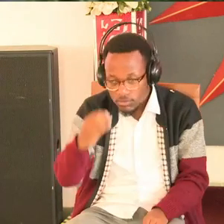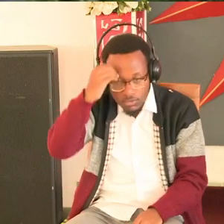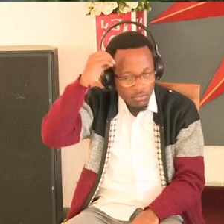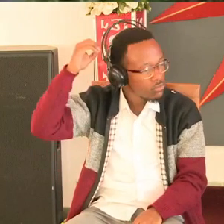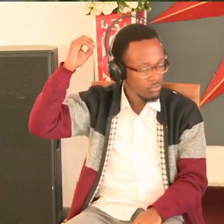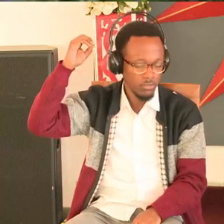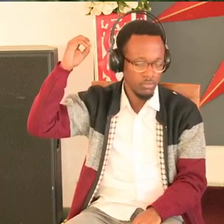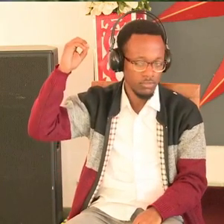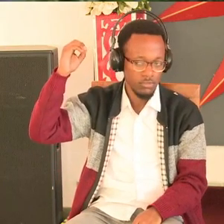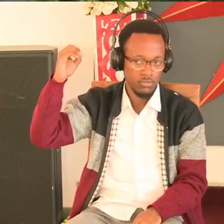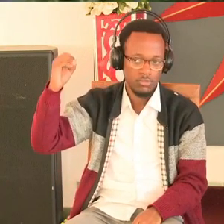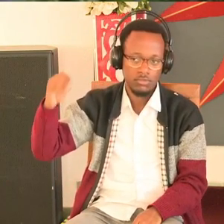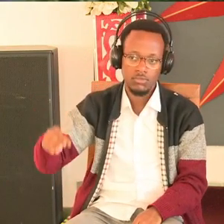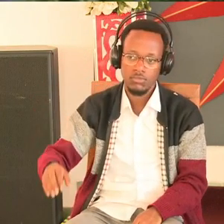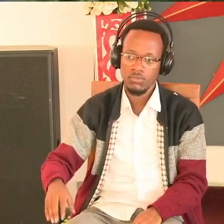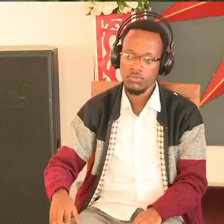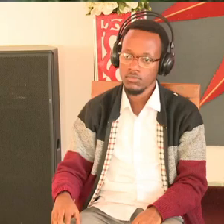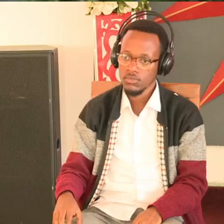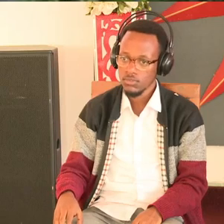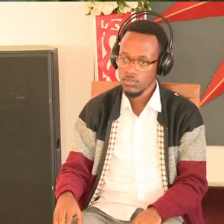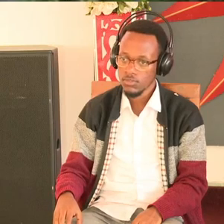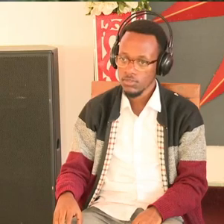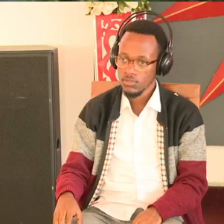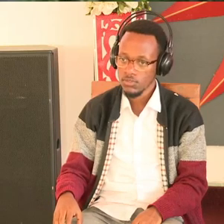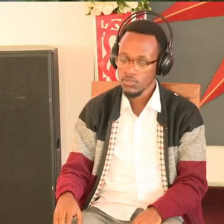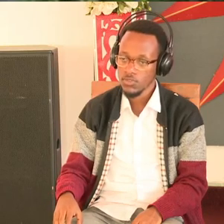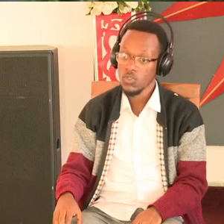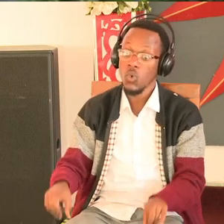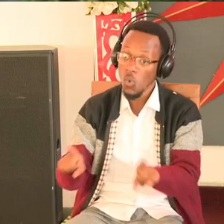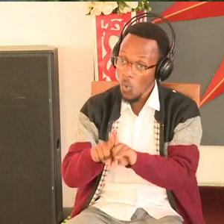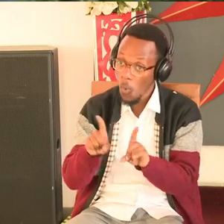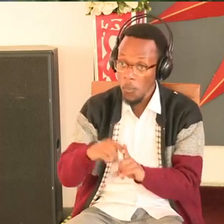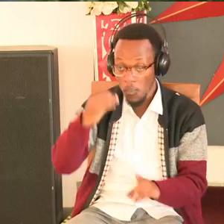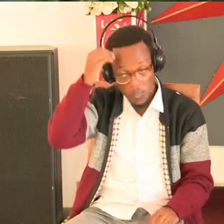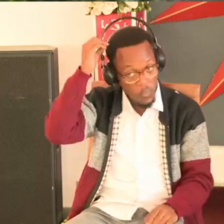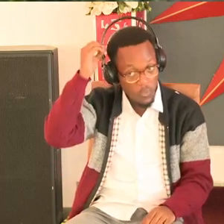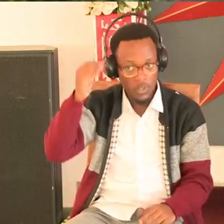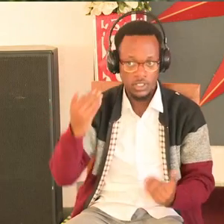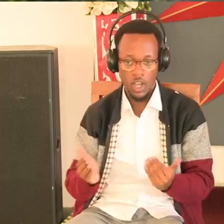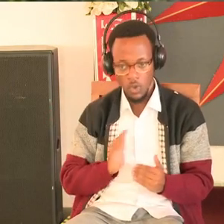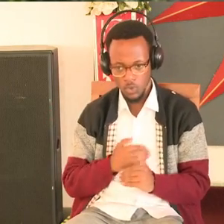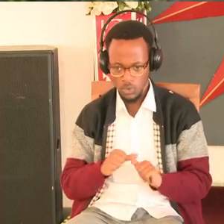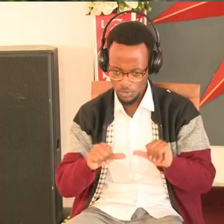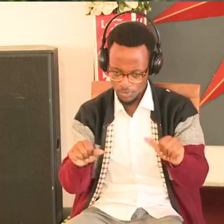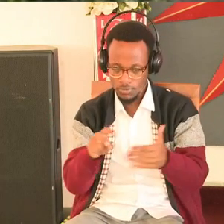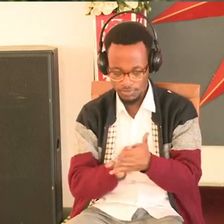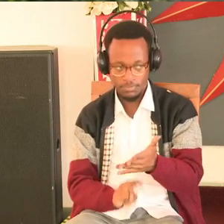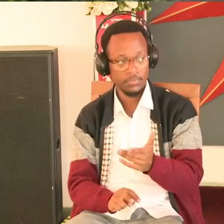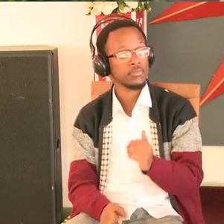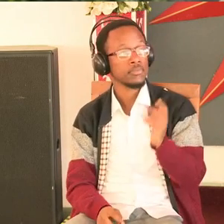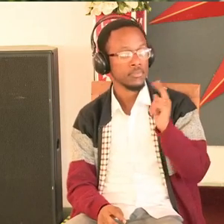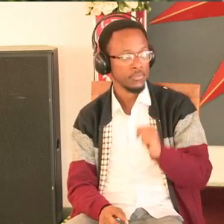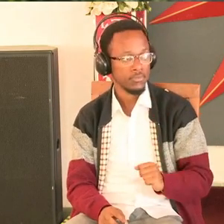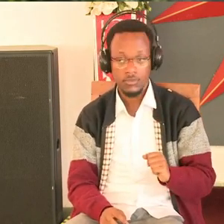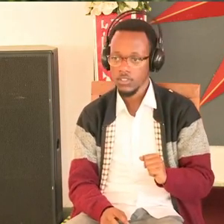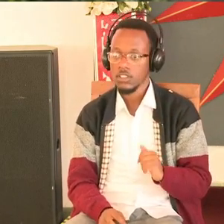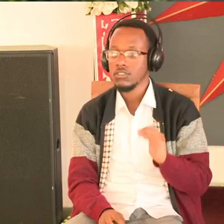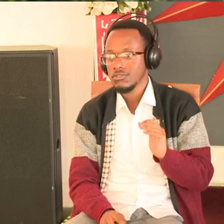nk'uko byari bimeze hariya ku itangiriro nk'uko byari bimeze ku itangiriro dukomeze gusoma kwacu.